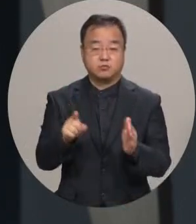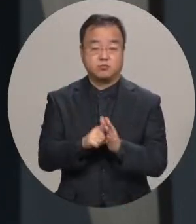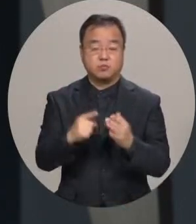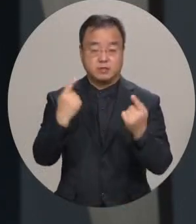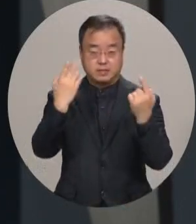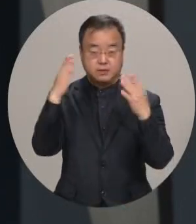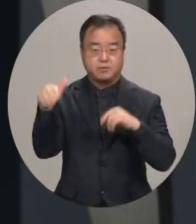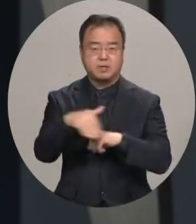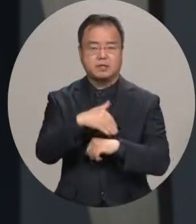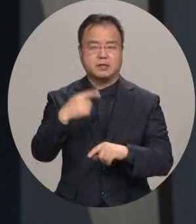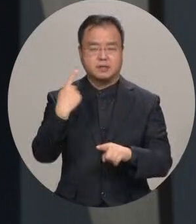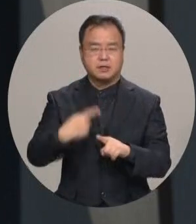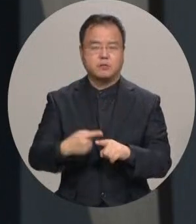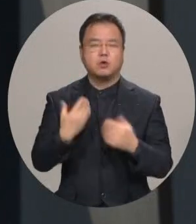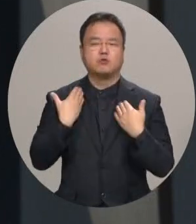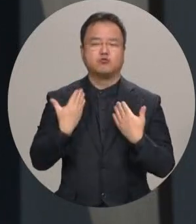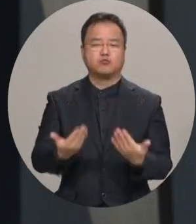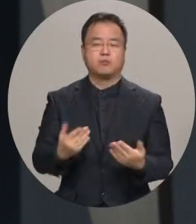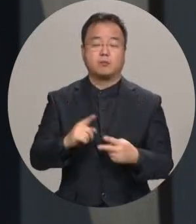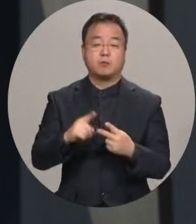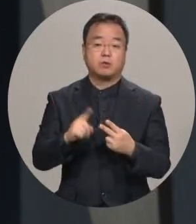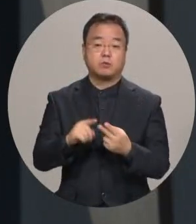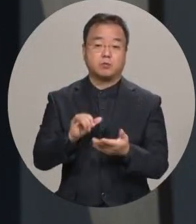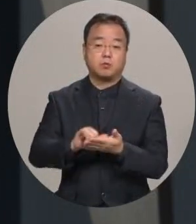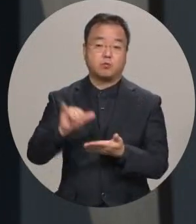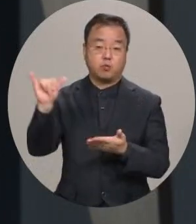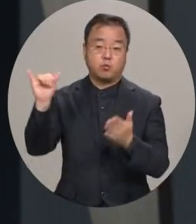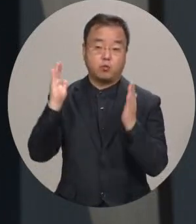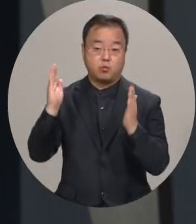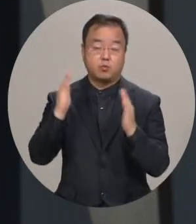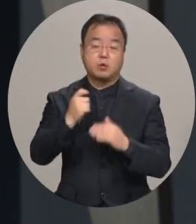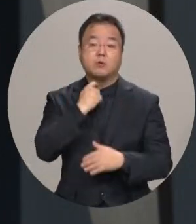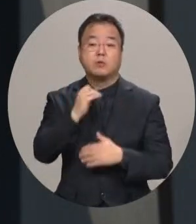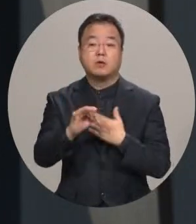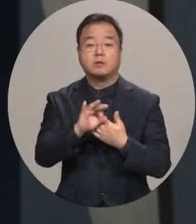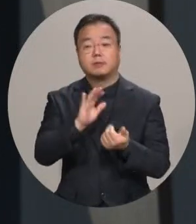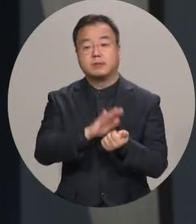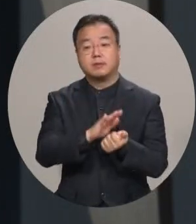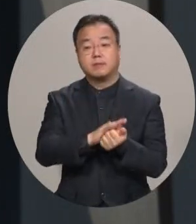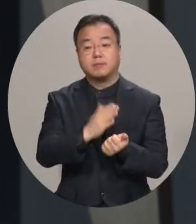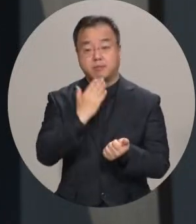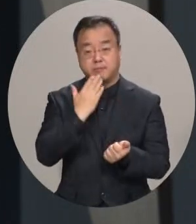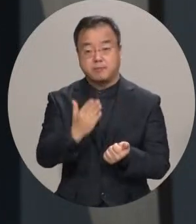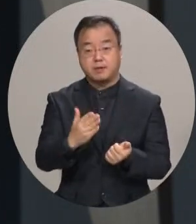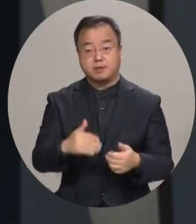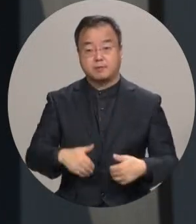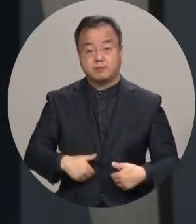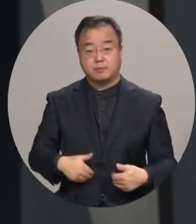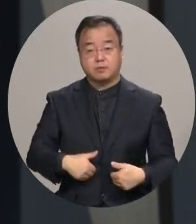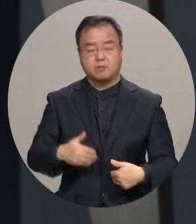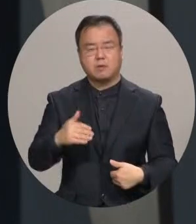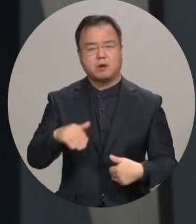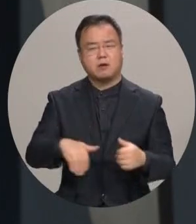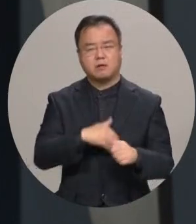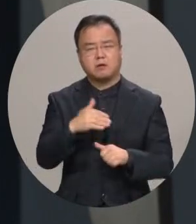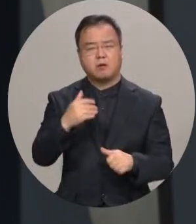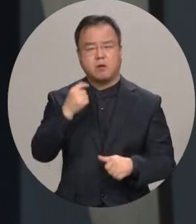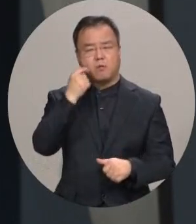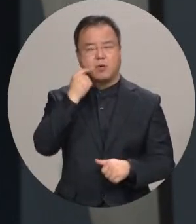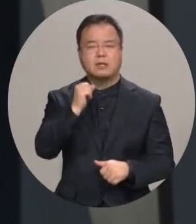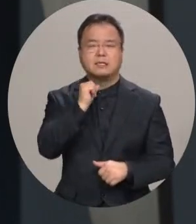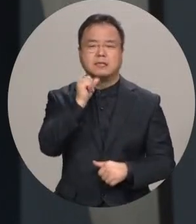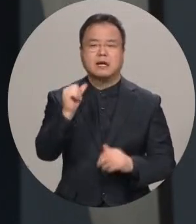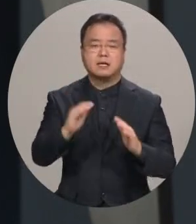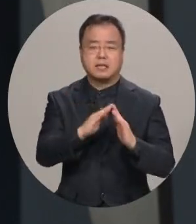하거나 유학을 가거나 이러려면 이제 그런 걸 뒷받침해 줘야 될 가정이 있어야 하는데 그렇지 못한 그 가난한